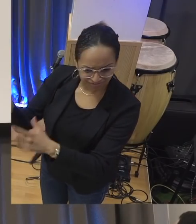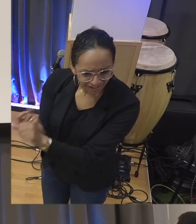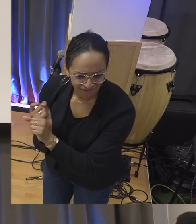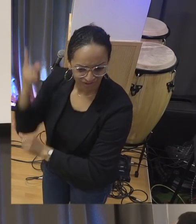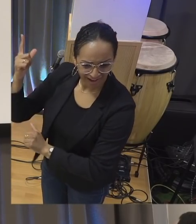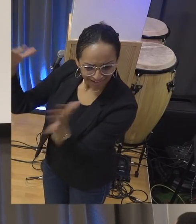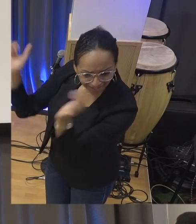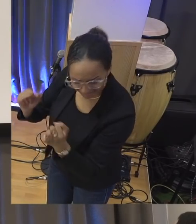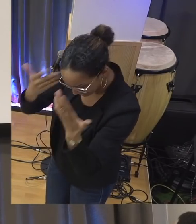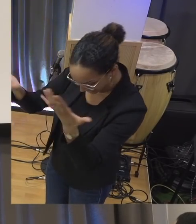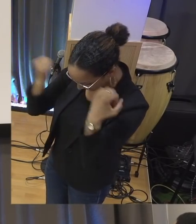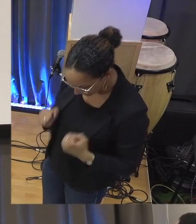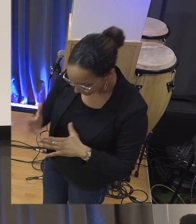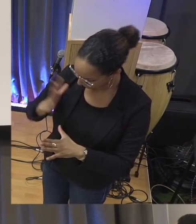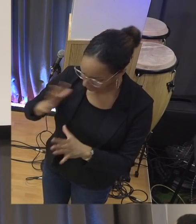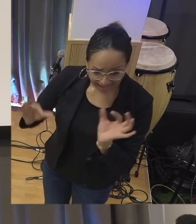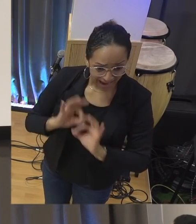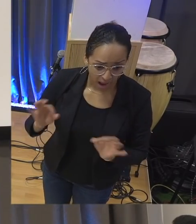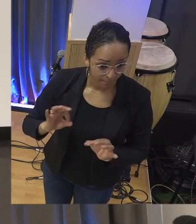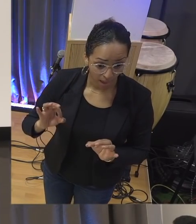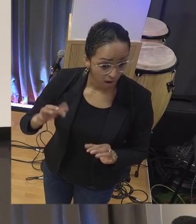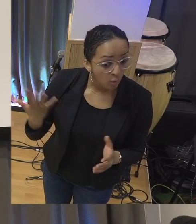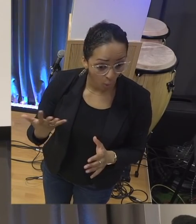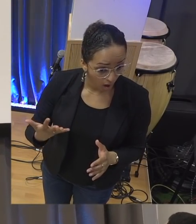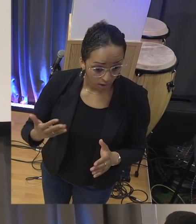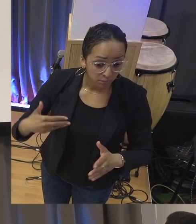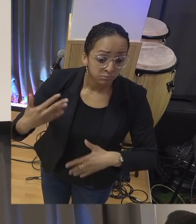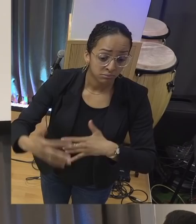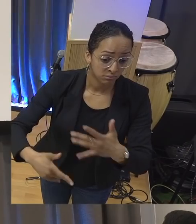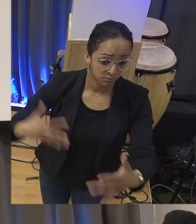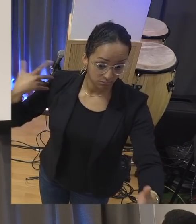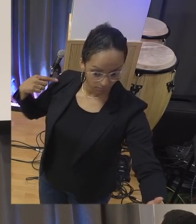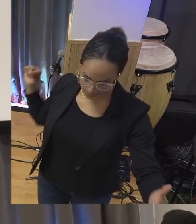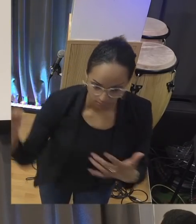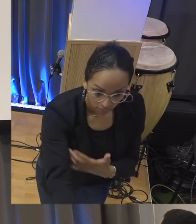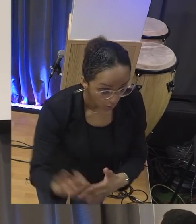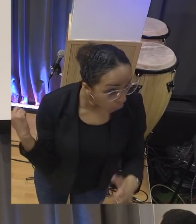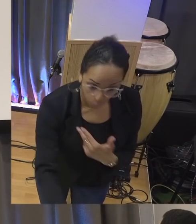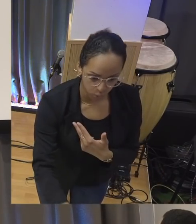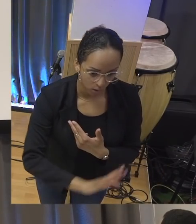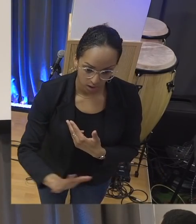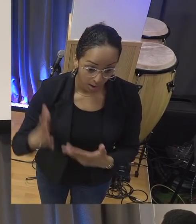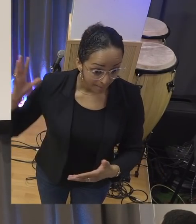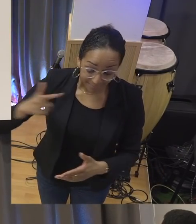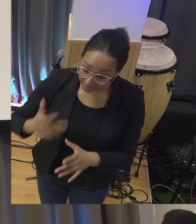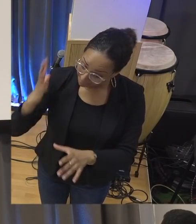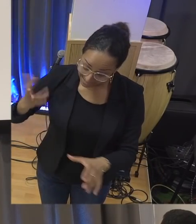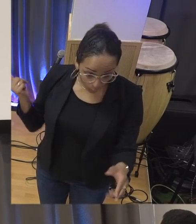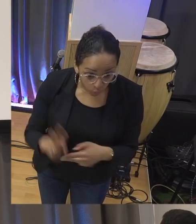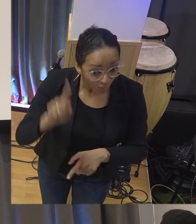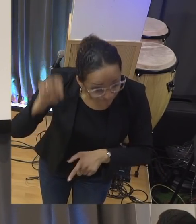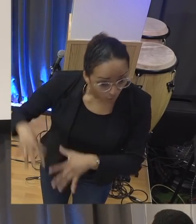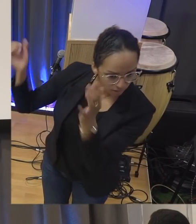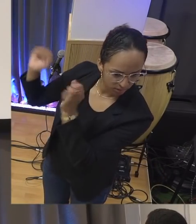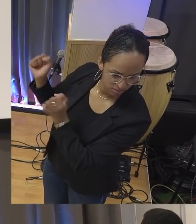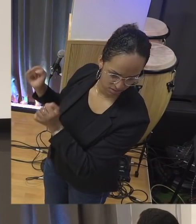guéri, tôt ou tard, c'est une loi spirituelle, ça va nous rattraper. Présent ne détermine pas ton futur. Ce qui détermine ton futur, c'est que le